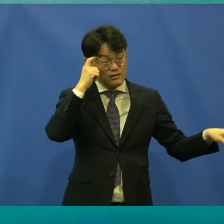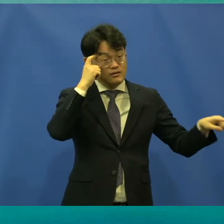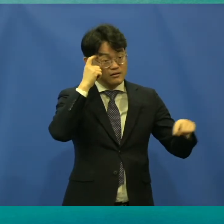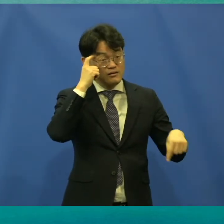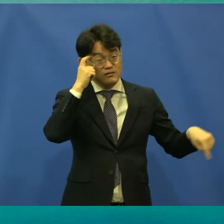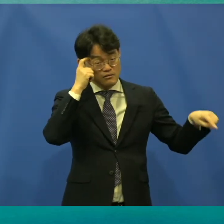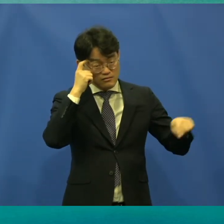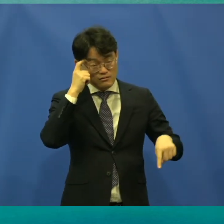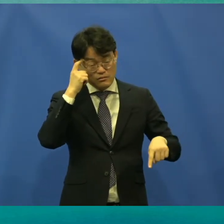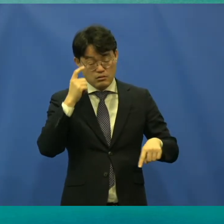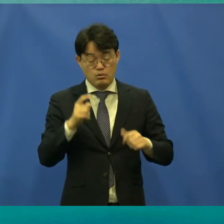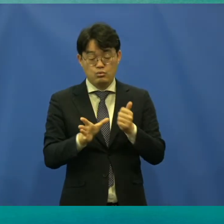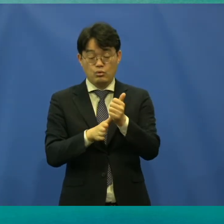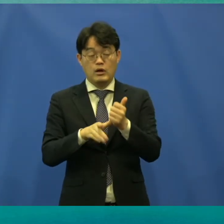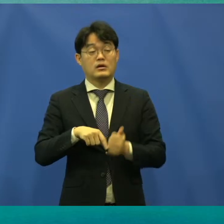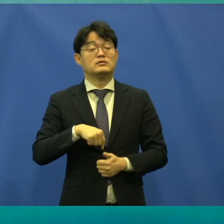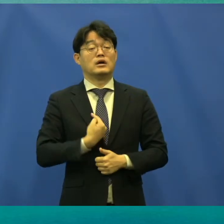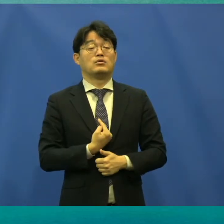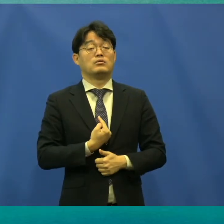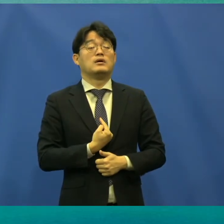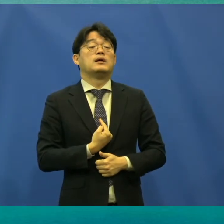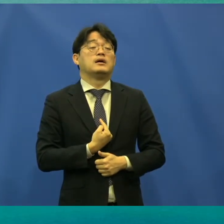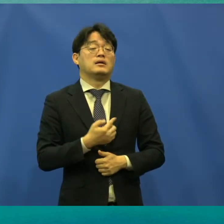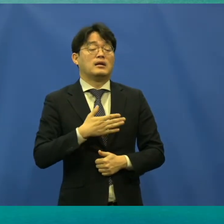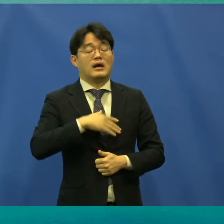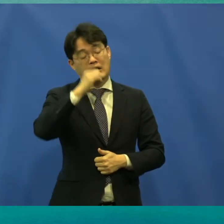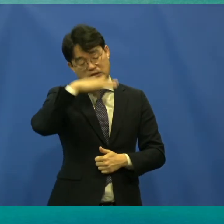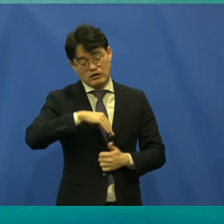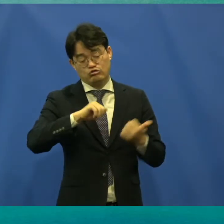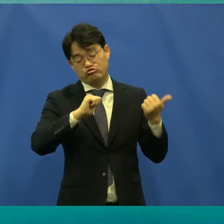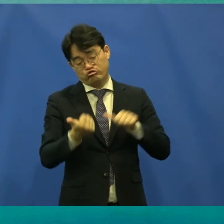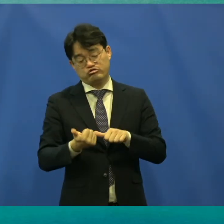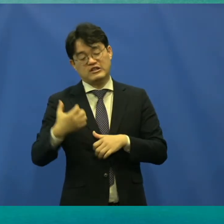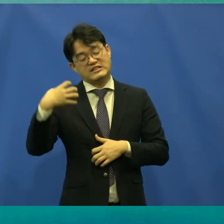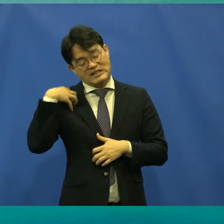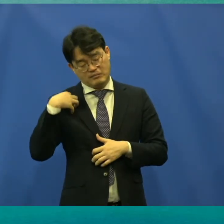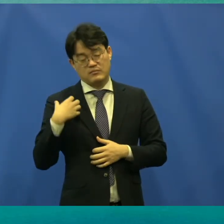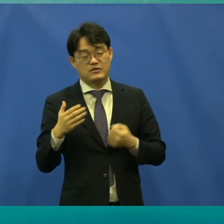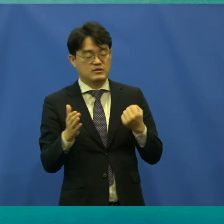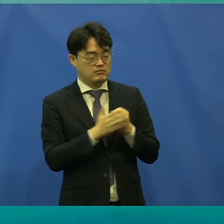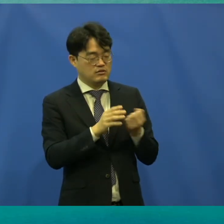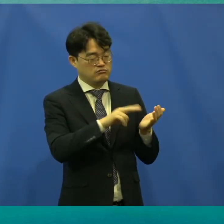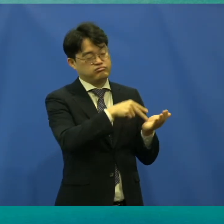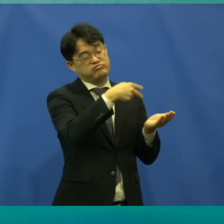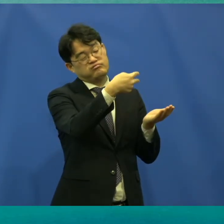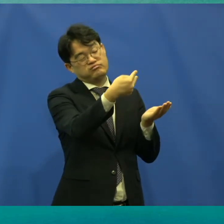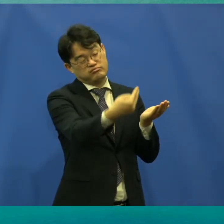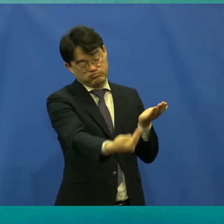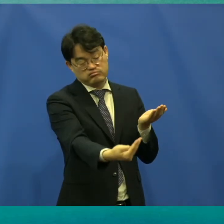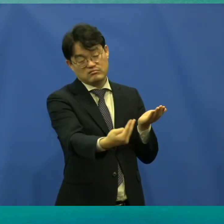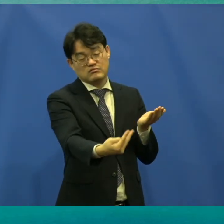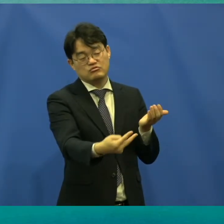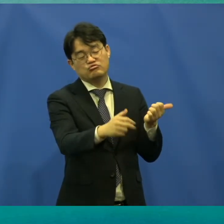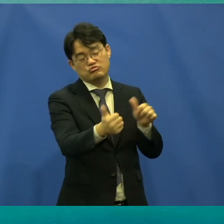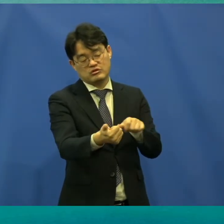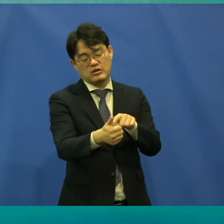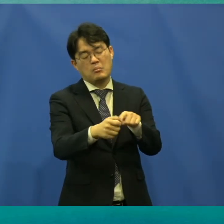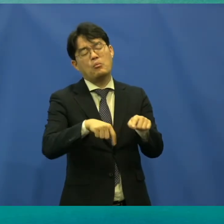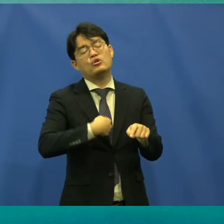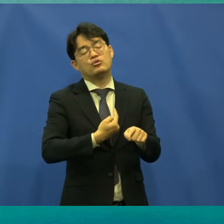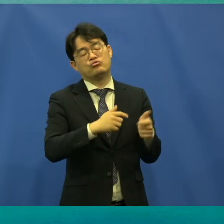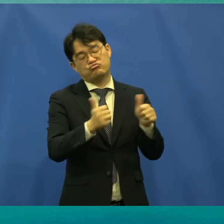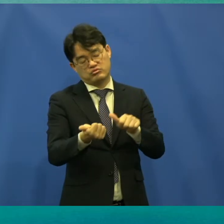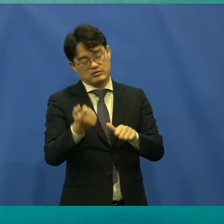살 것이라고는 생각하지 않았겠죠. 뭐 수영장에 빠진 것도 아니고 잔잔한 호수에 빠진 것도